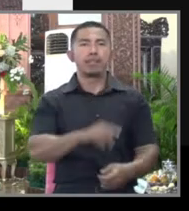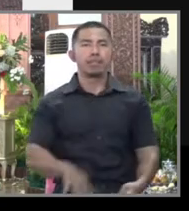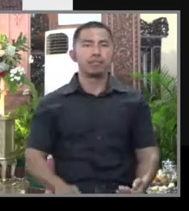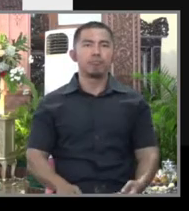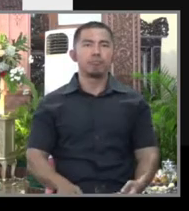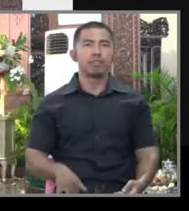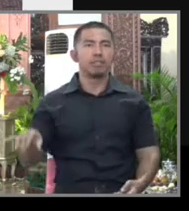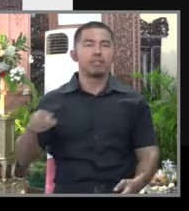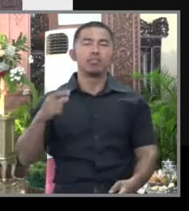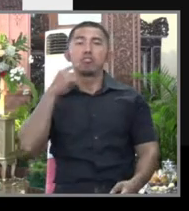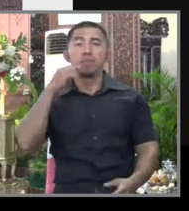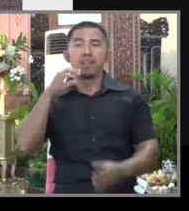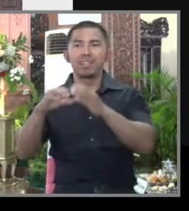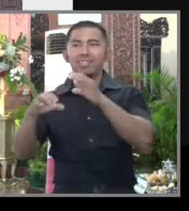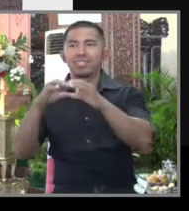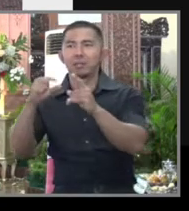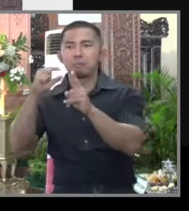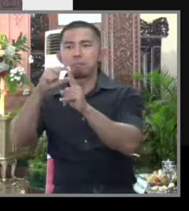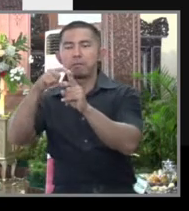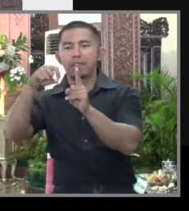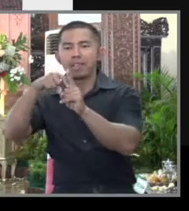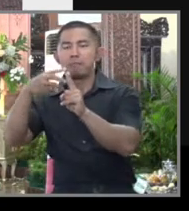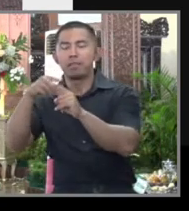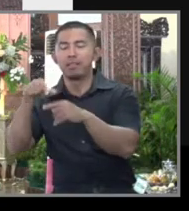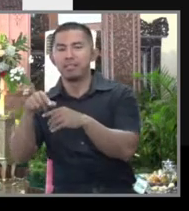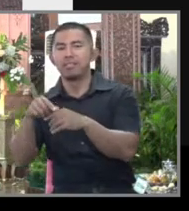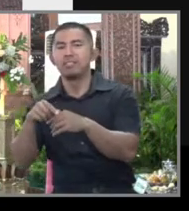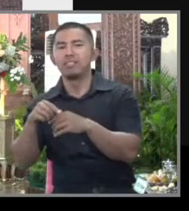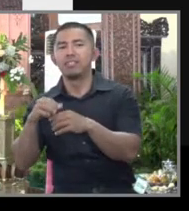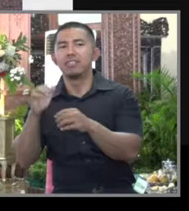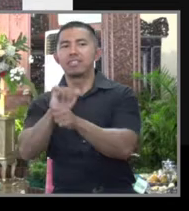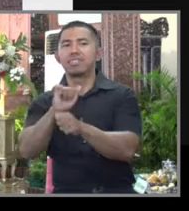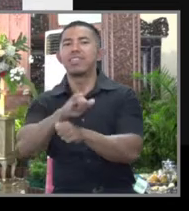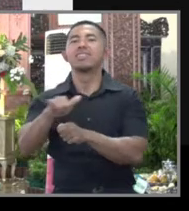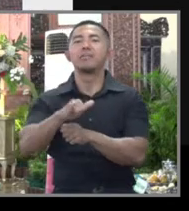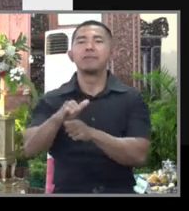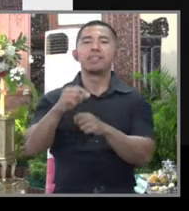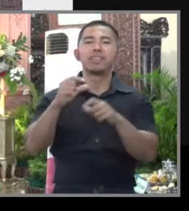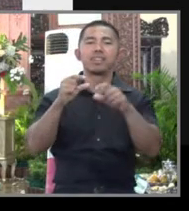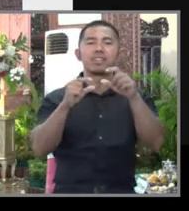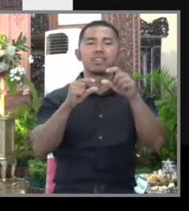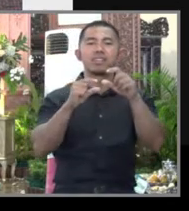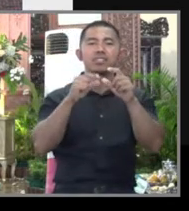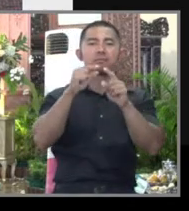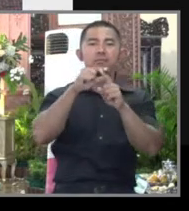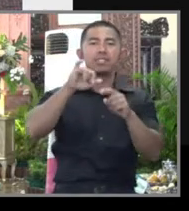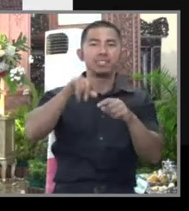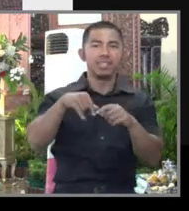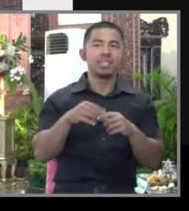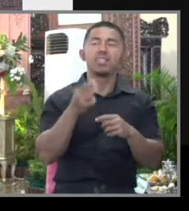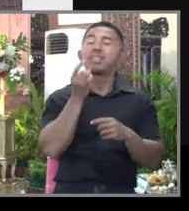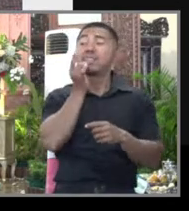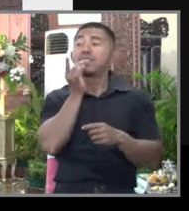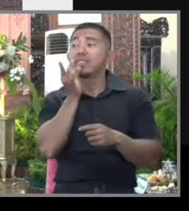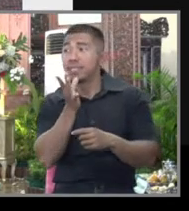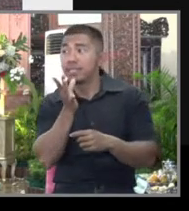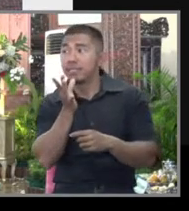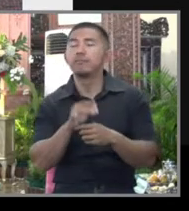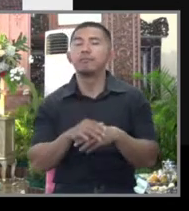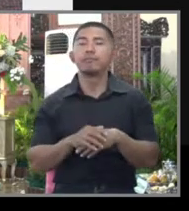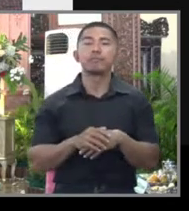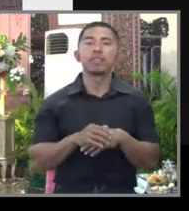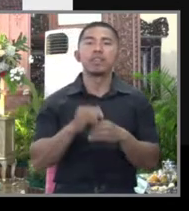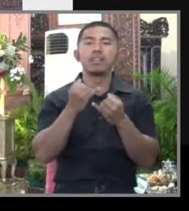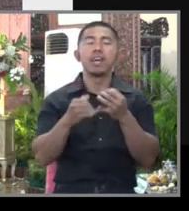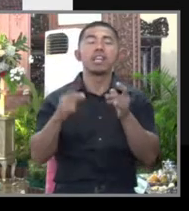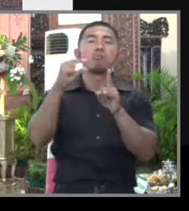kami berkoordinasi dengan BPK, diperbolehkan dengan SPJ dan izin-izin dari